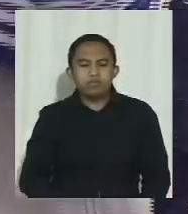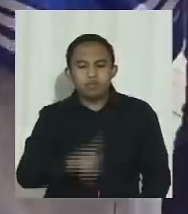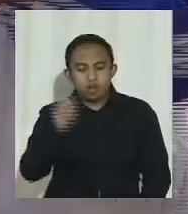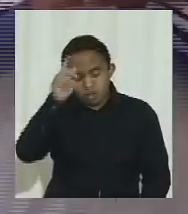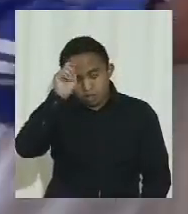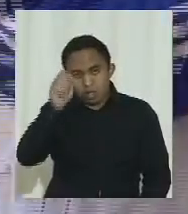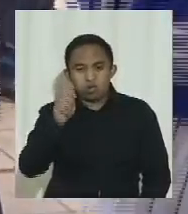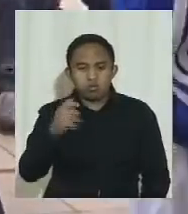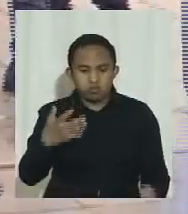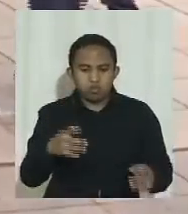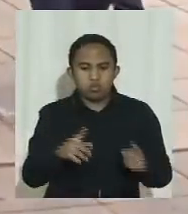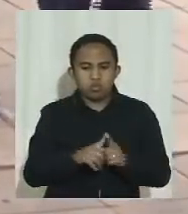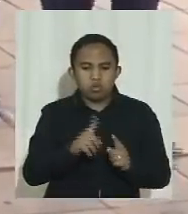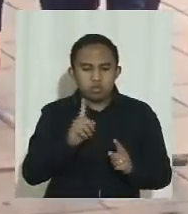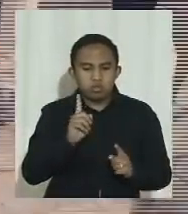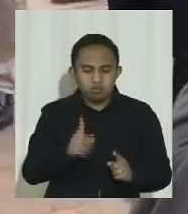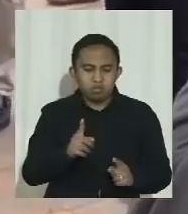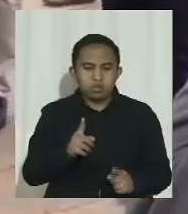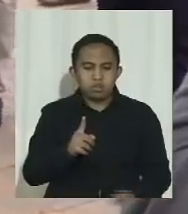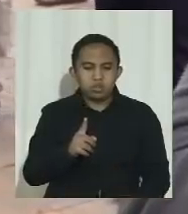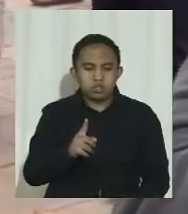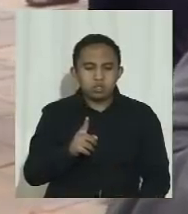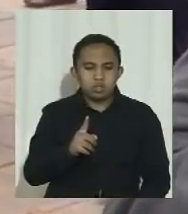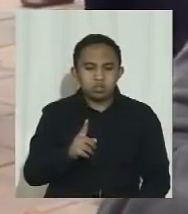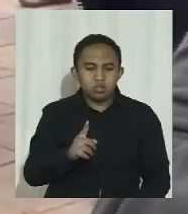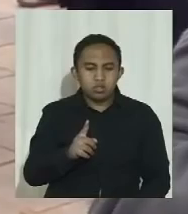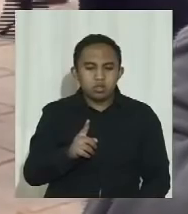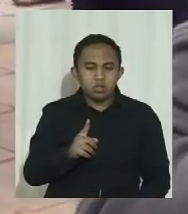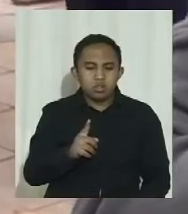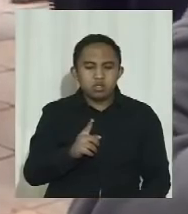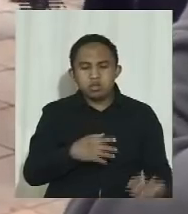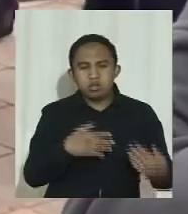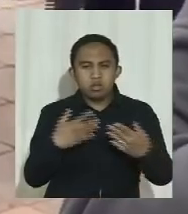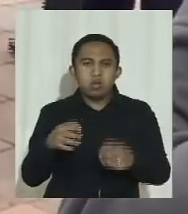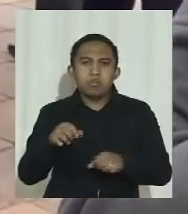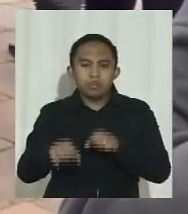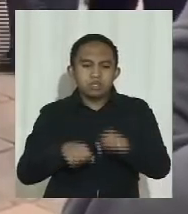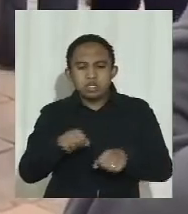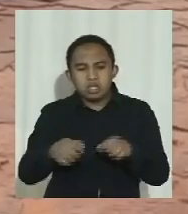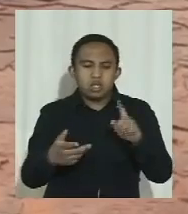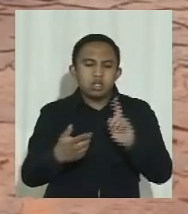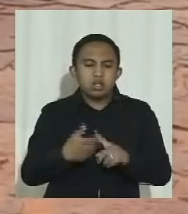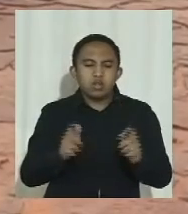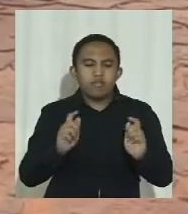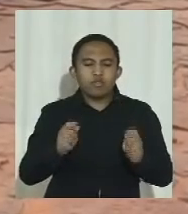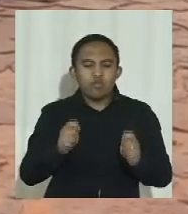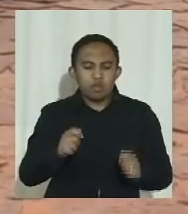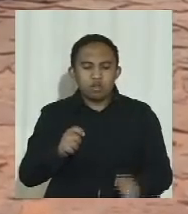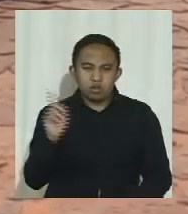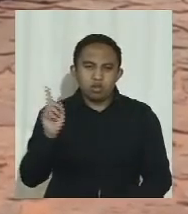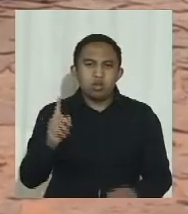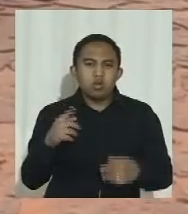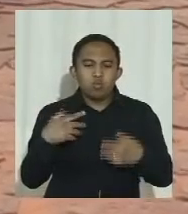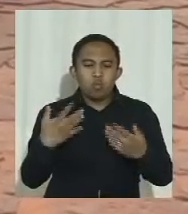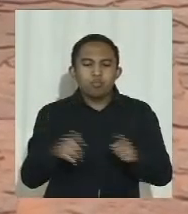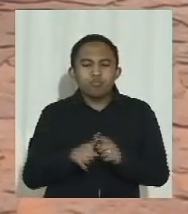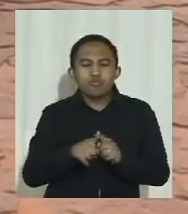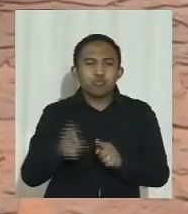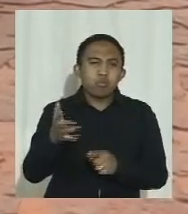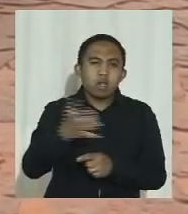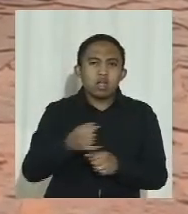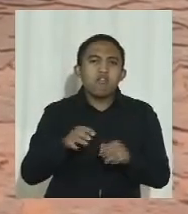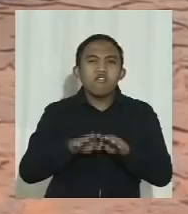koa ny fanolorana avy amin'ny fiadidiana ny oniversite Antananarivo bisikileta sy fitaovana ho an'ireo mpisahana ny fandriam-pahalemana ity